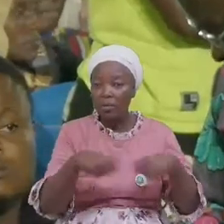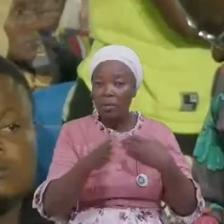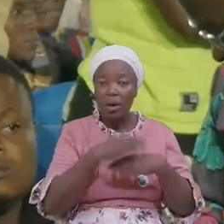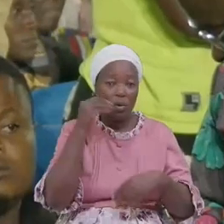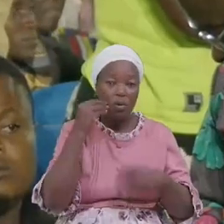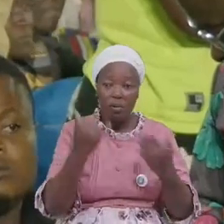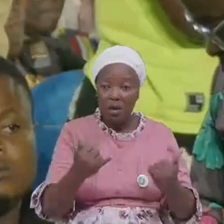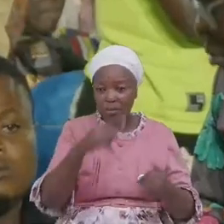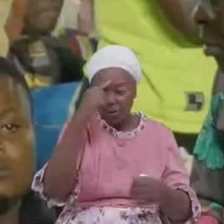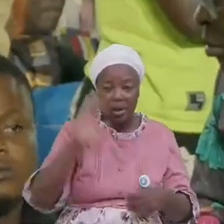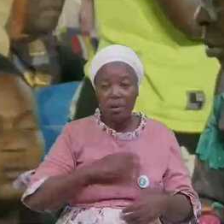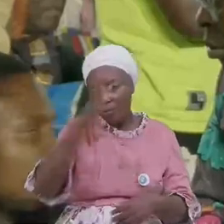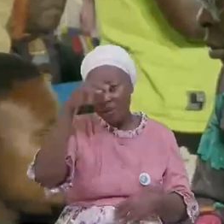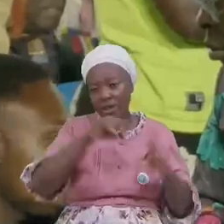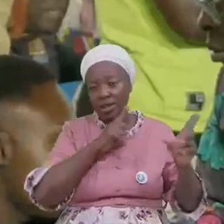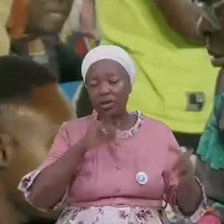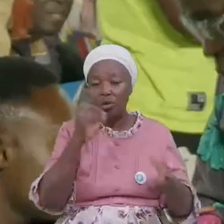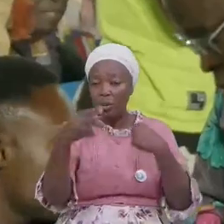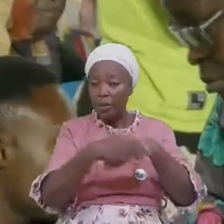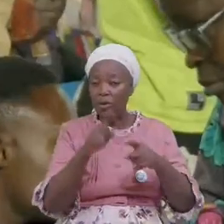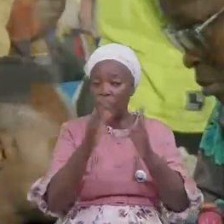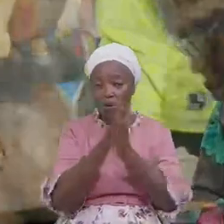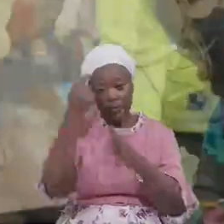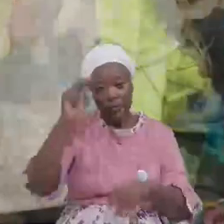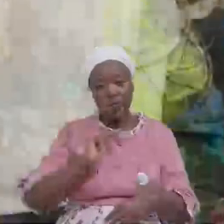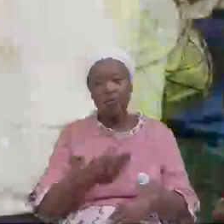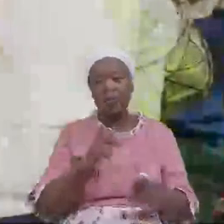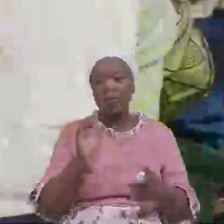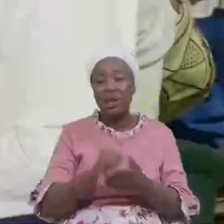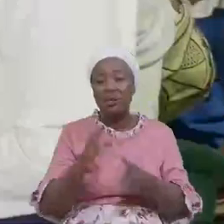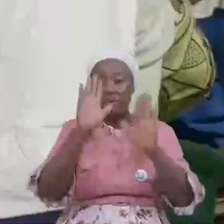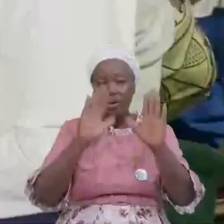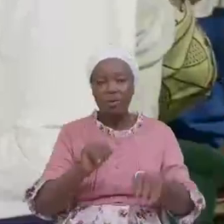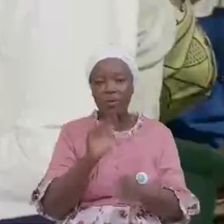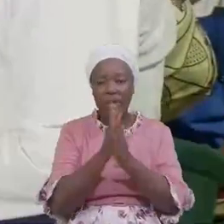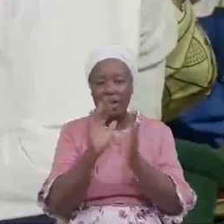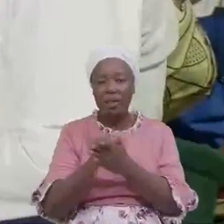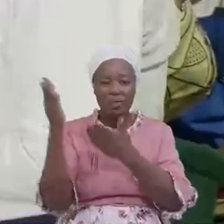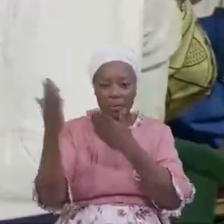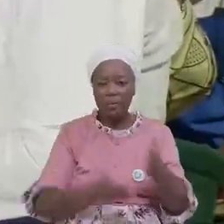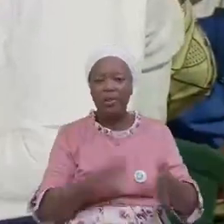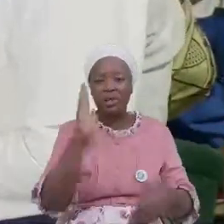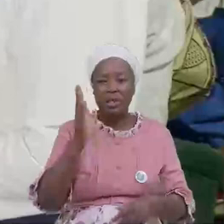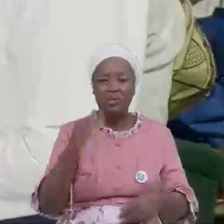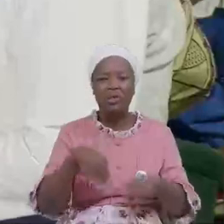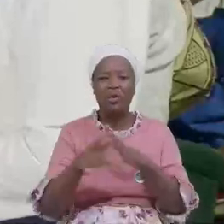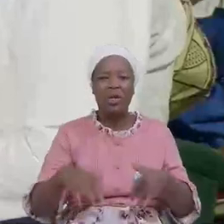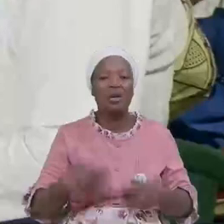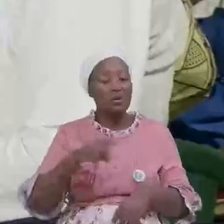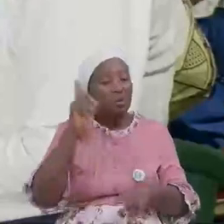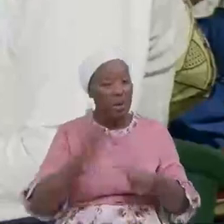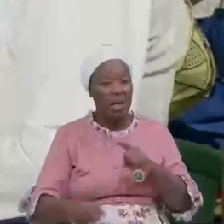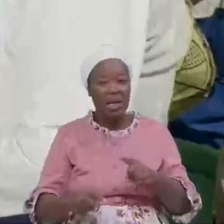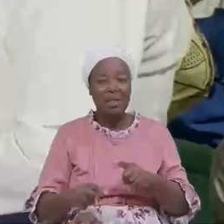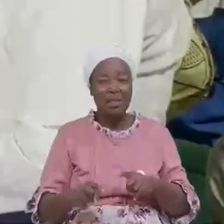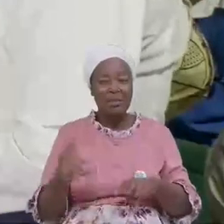Nous n'avons pas encore fini. Parce qu'il y aura la prière de miracle qui apportera des témoignages, des miracles dans votre vie. Vous ne